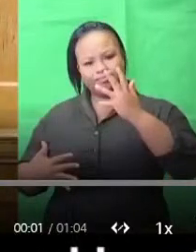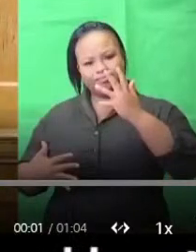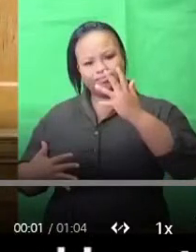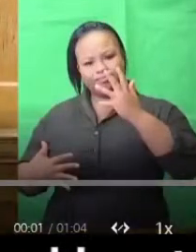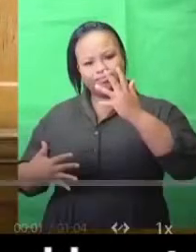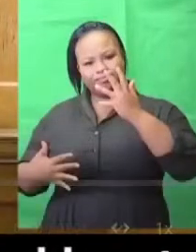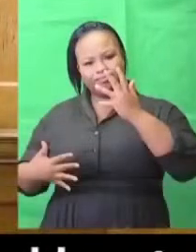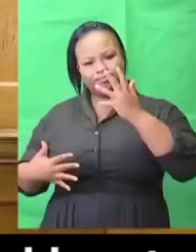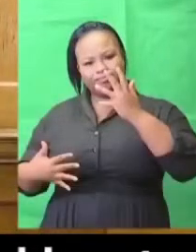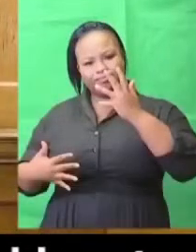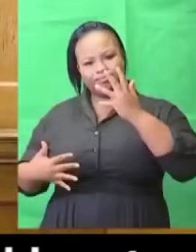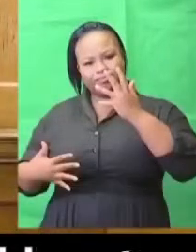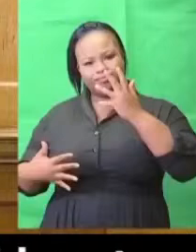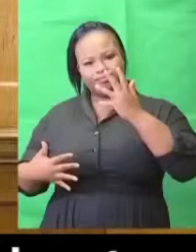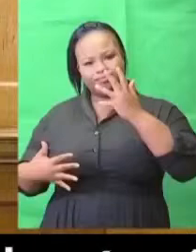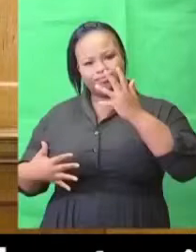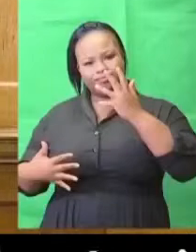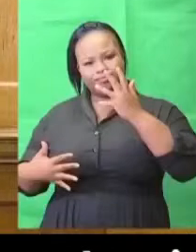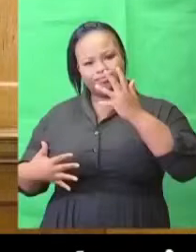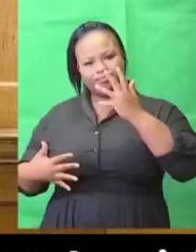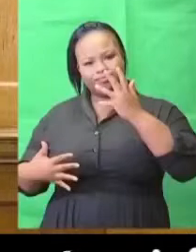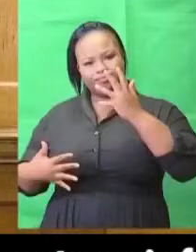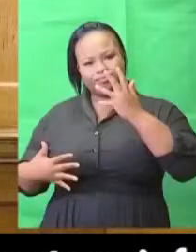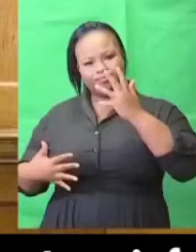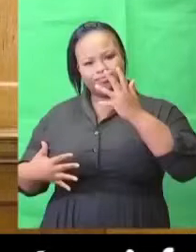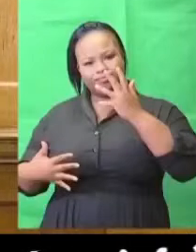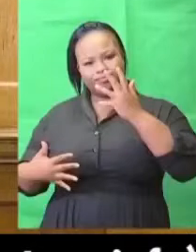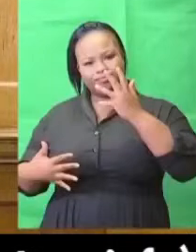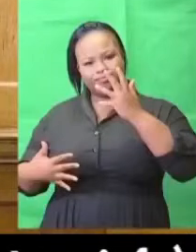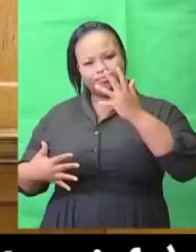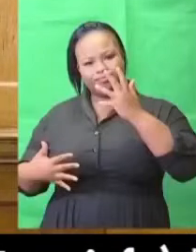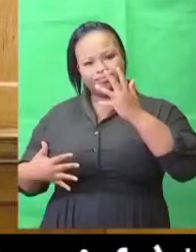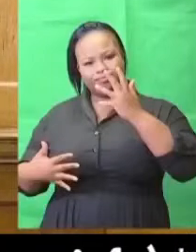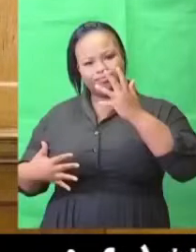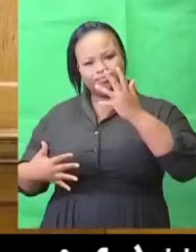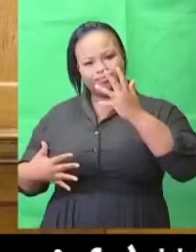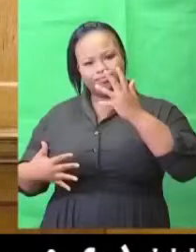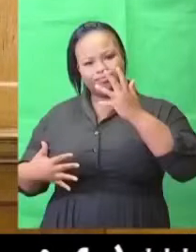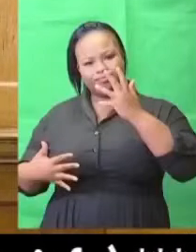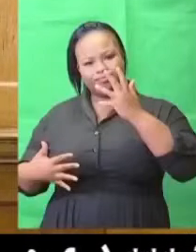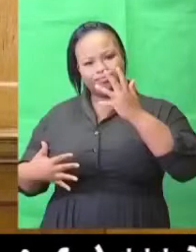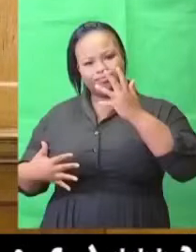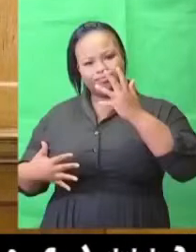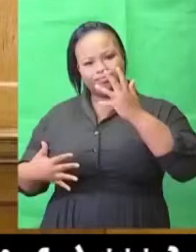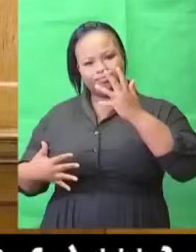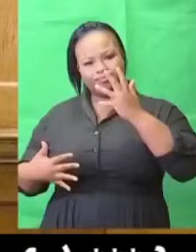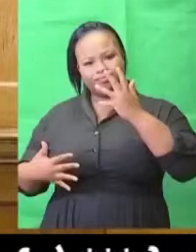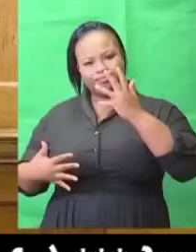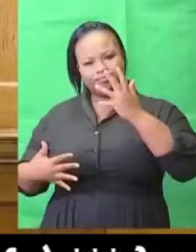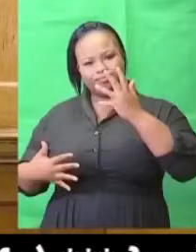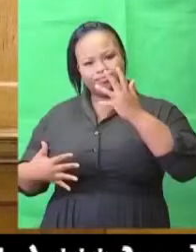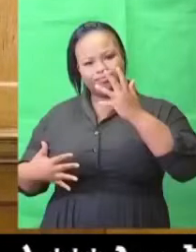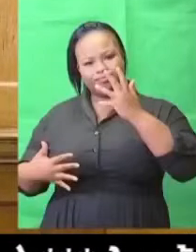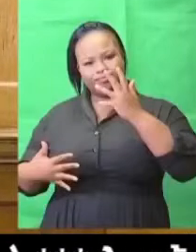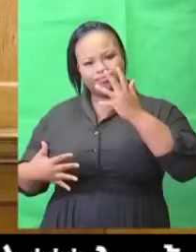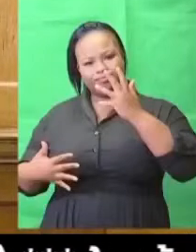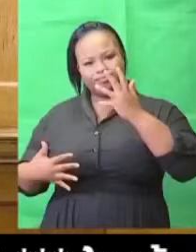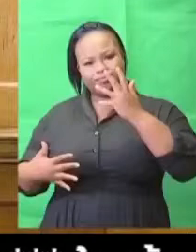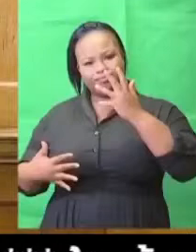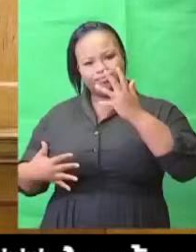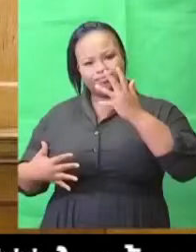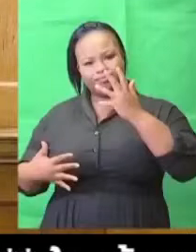ไม่พอใจในกรณีเช่นนี้จะทำยังไงครับซ่าประชาชาติแต่ก็ดูและการเมืองและความมั่นคง